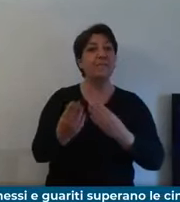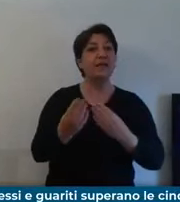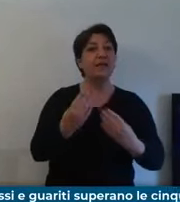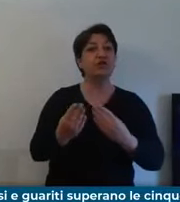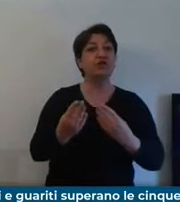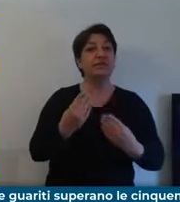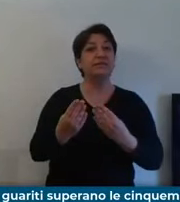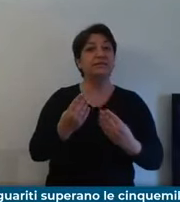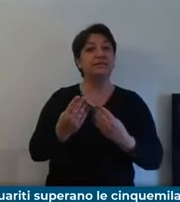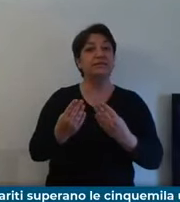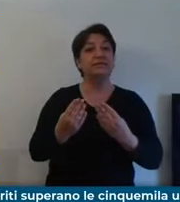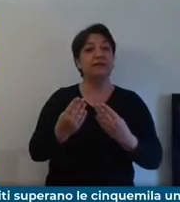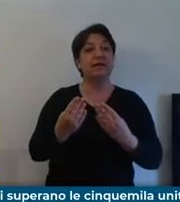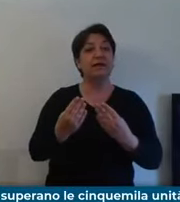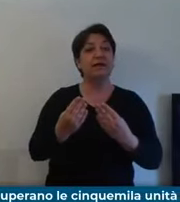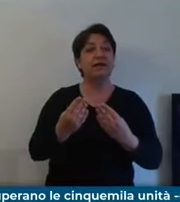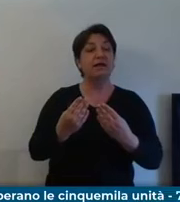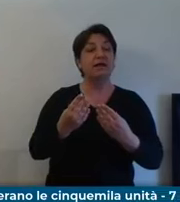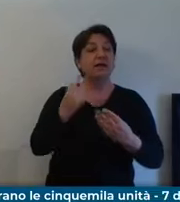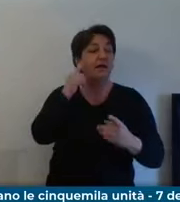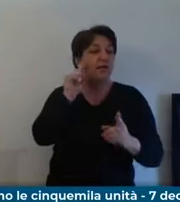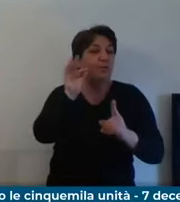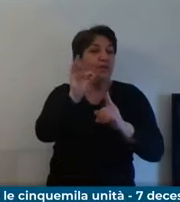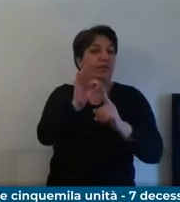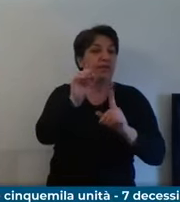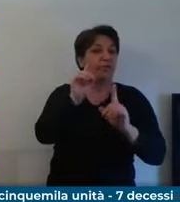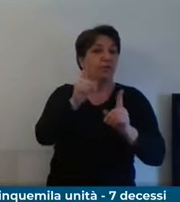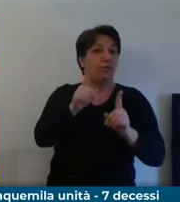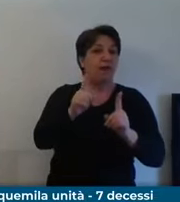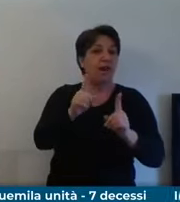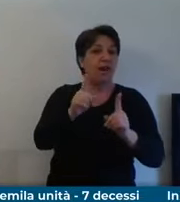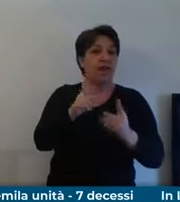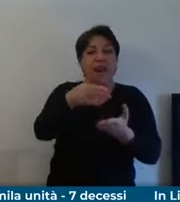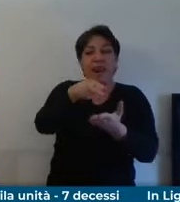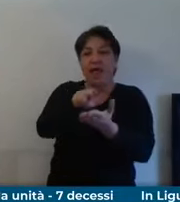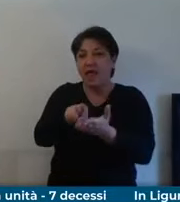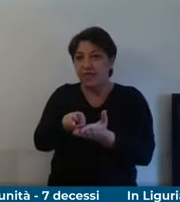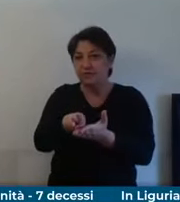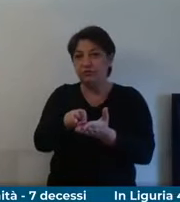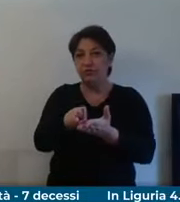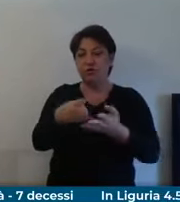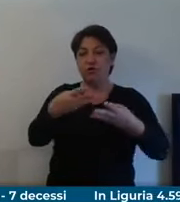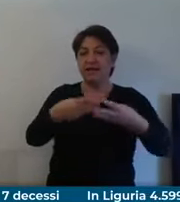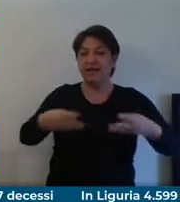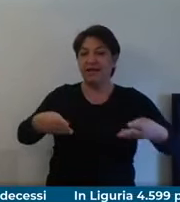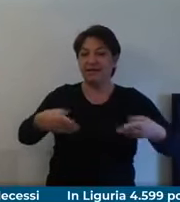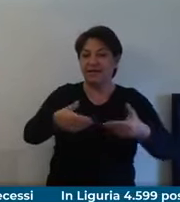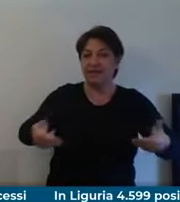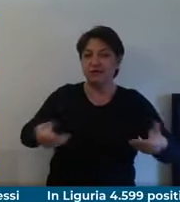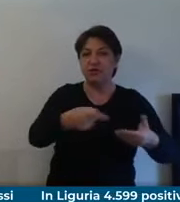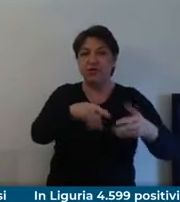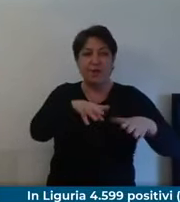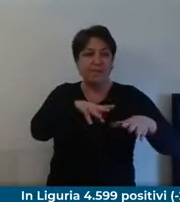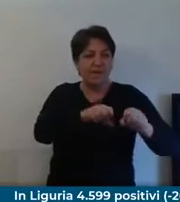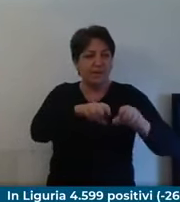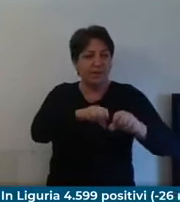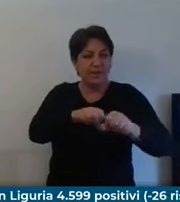rete ovviamente ospedaliera stravolta, con una rete territoriale impegnata in quella che era